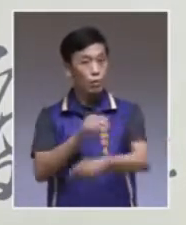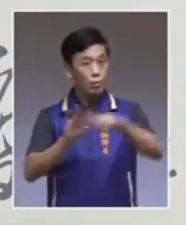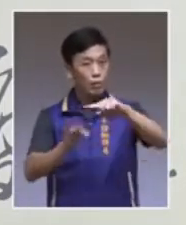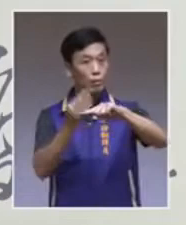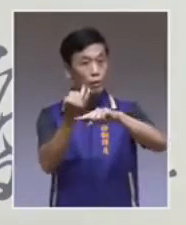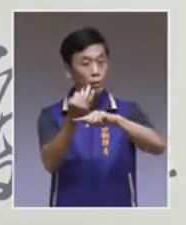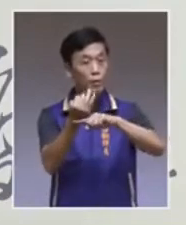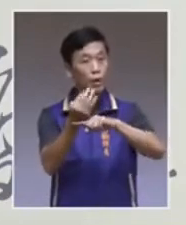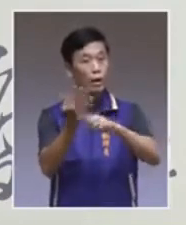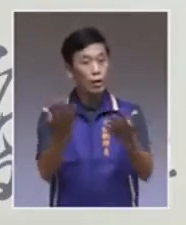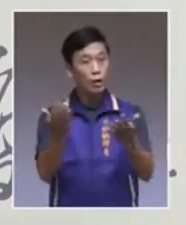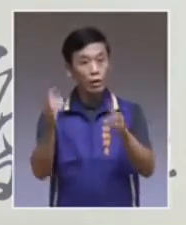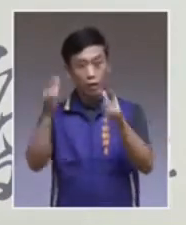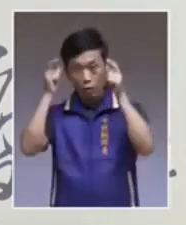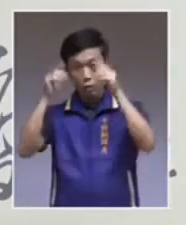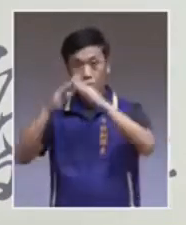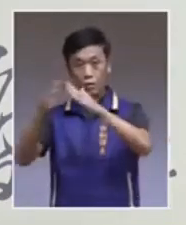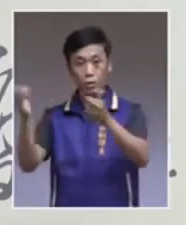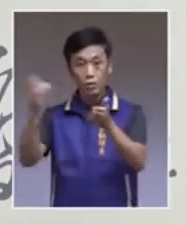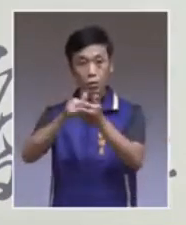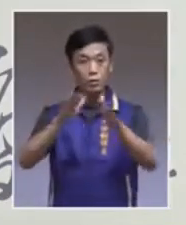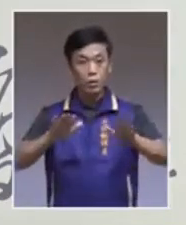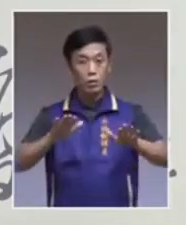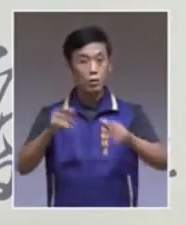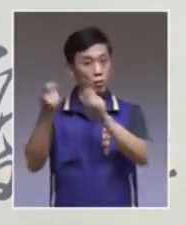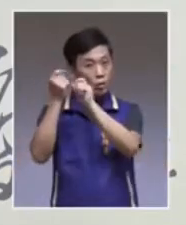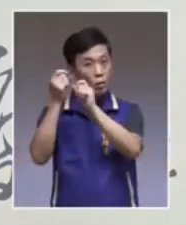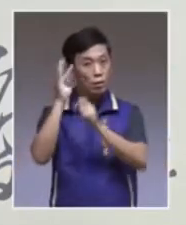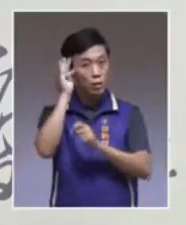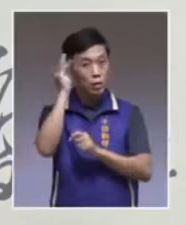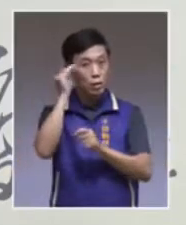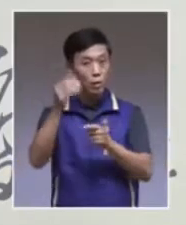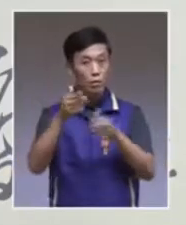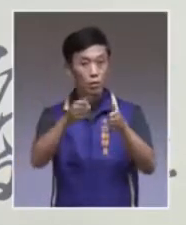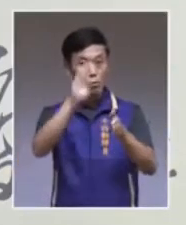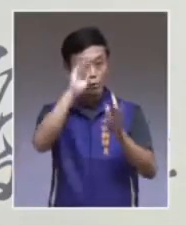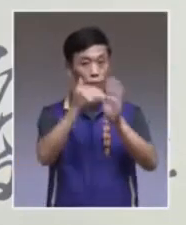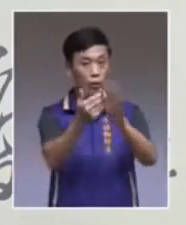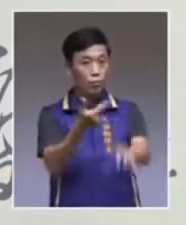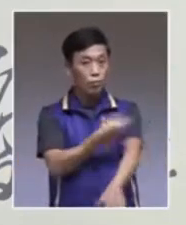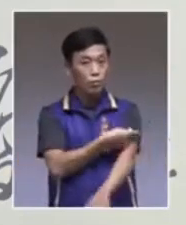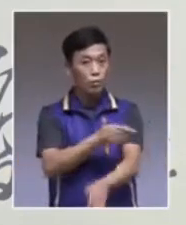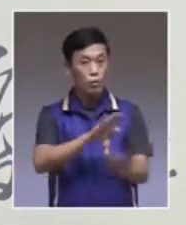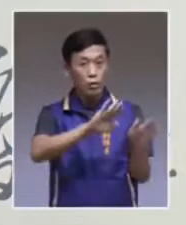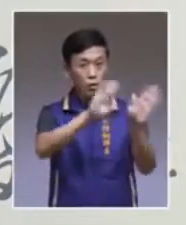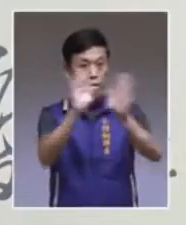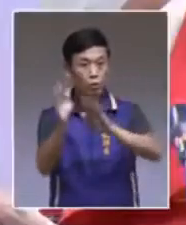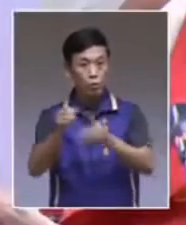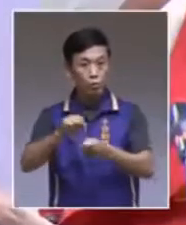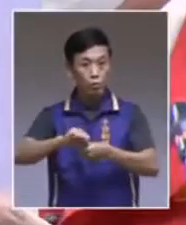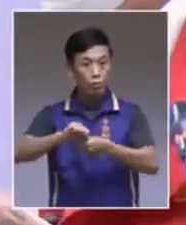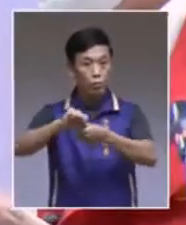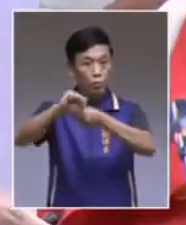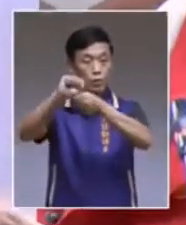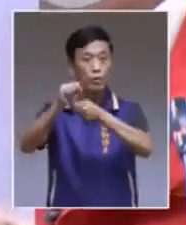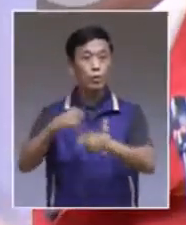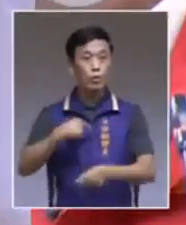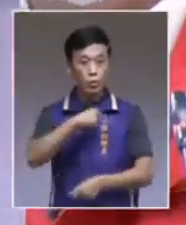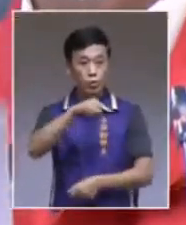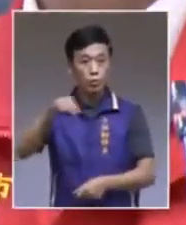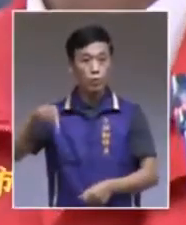到高雄到今天我们累计这几天施打的这个结果那我们